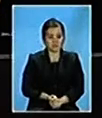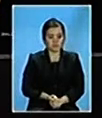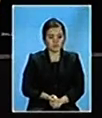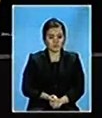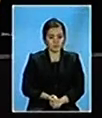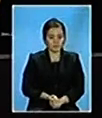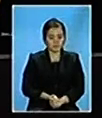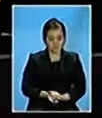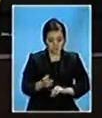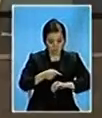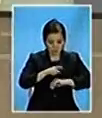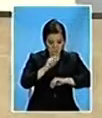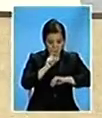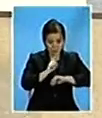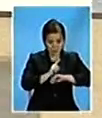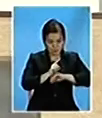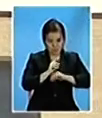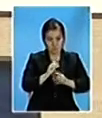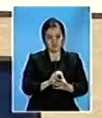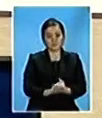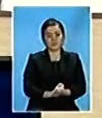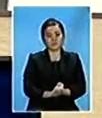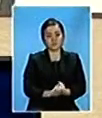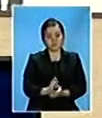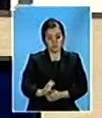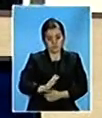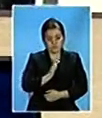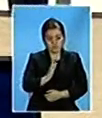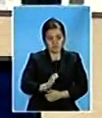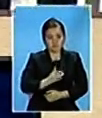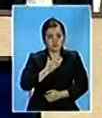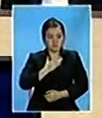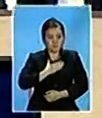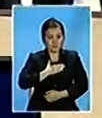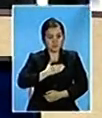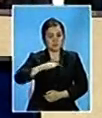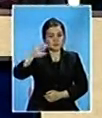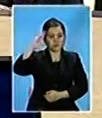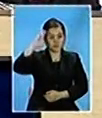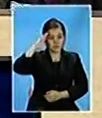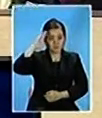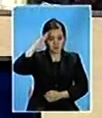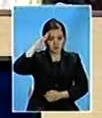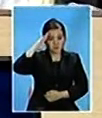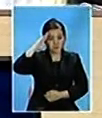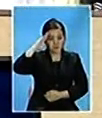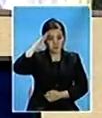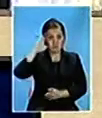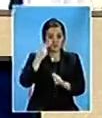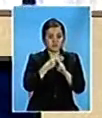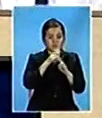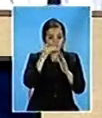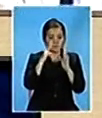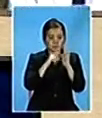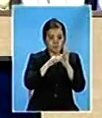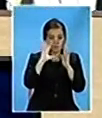กราบเรียนท่านประธานที่เคารพกับผมพลเอกชูชาติสุขสงวนสมาชิกวุฒิส